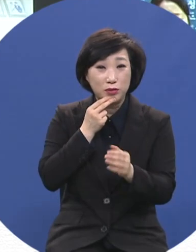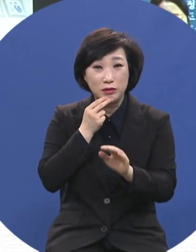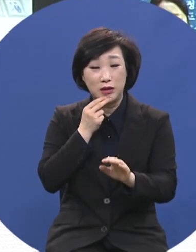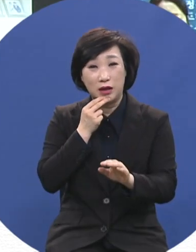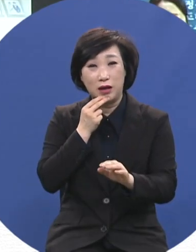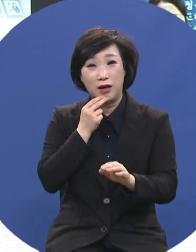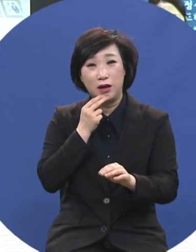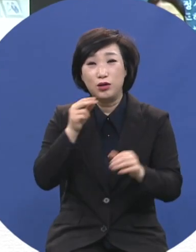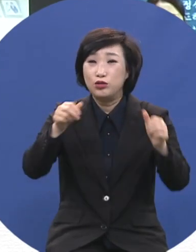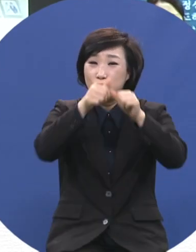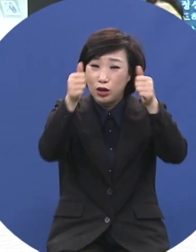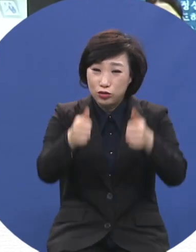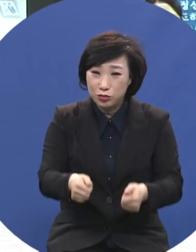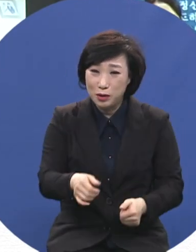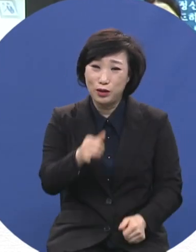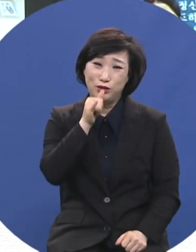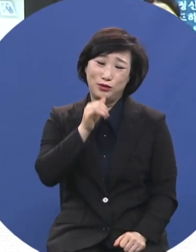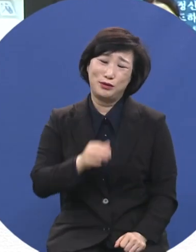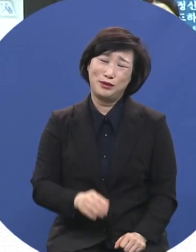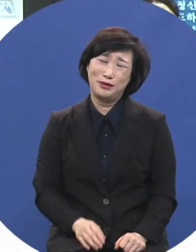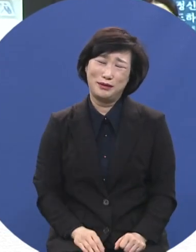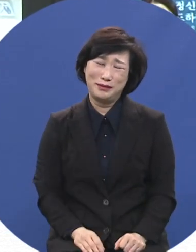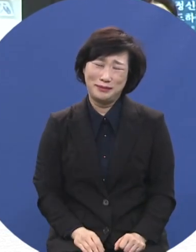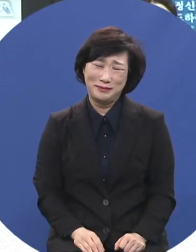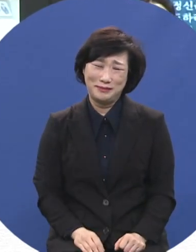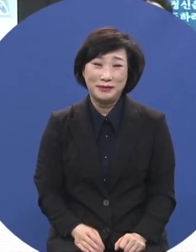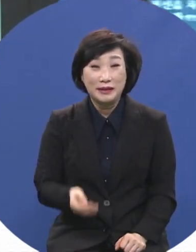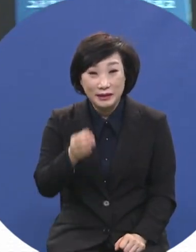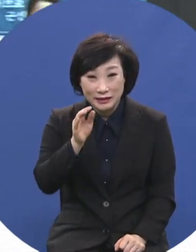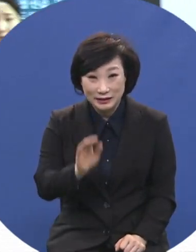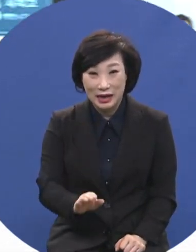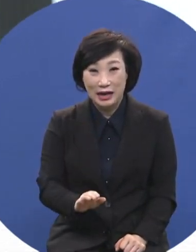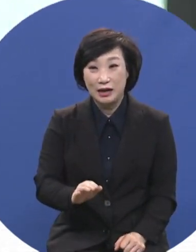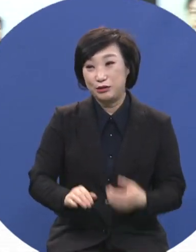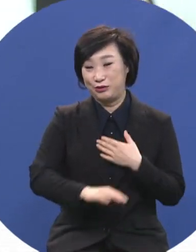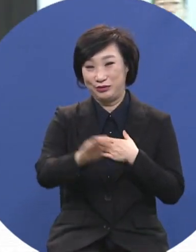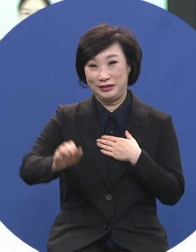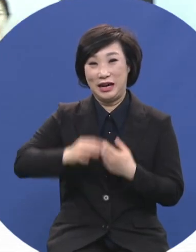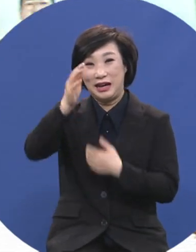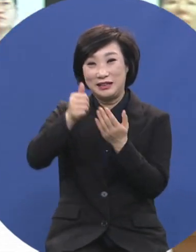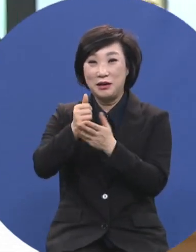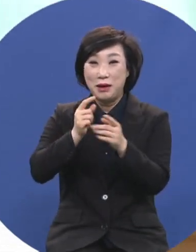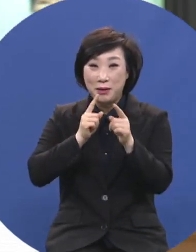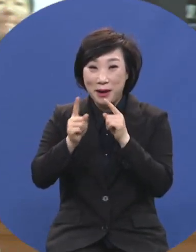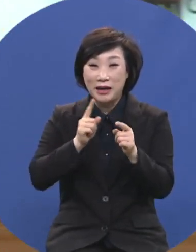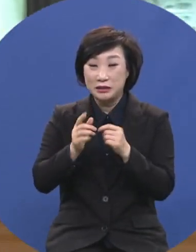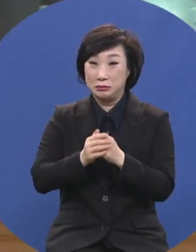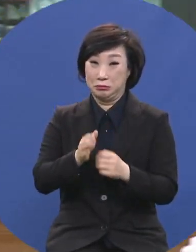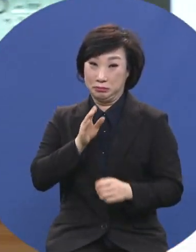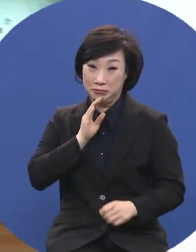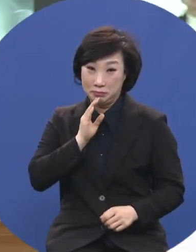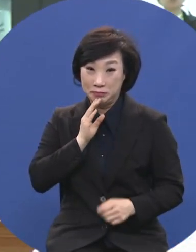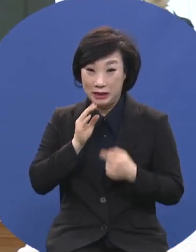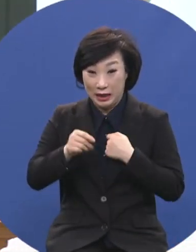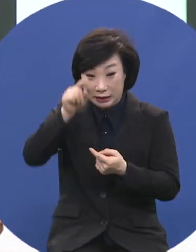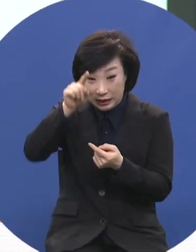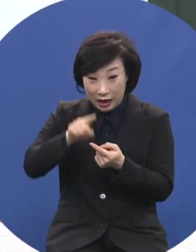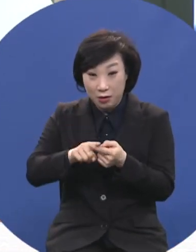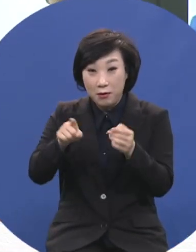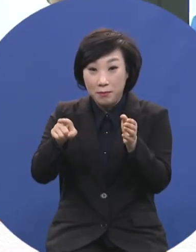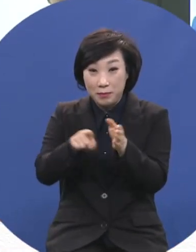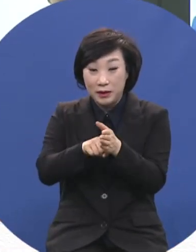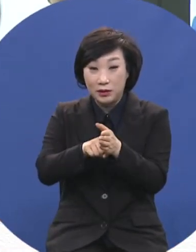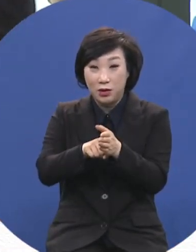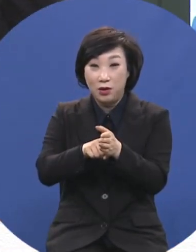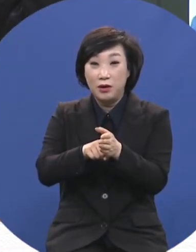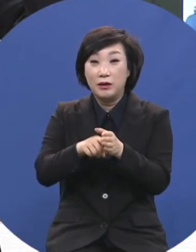맞든지 우상숭배해요. 그러나 우리가 하나님 말씀의 사실로 그대로